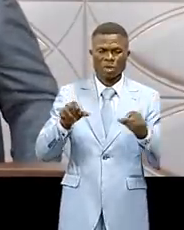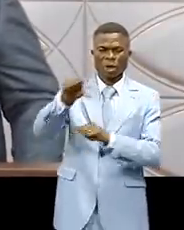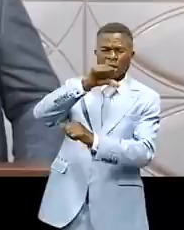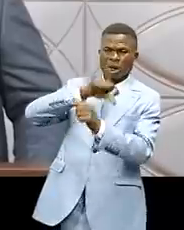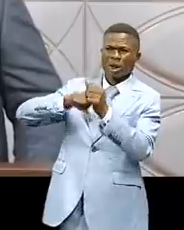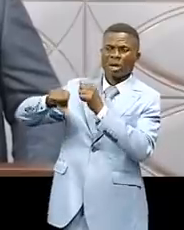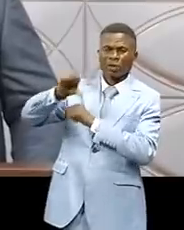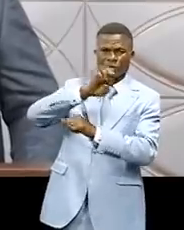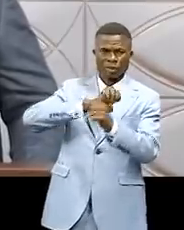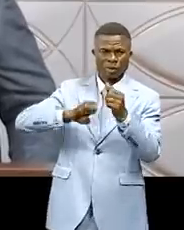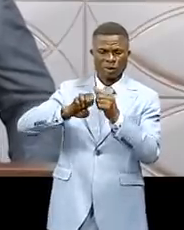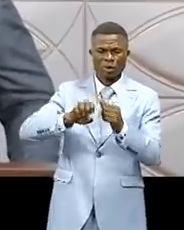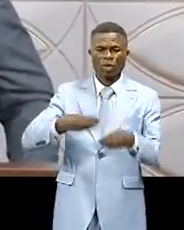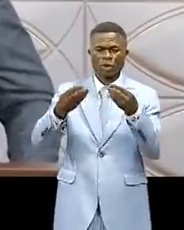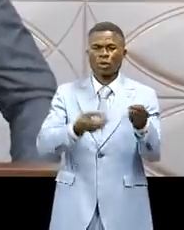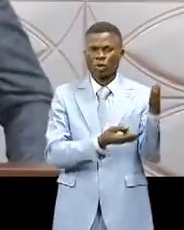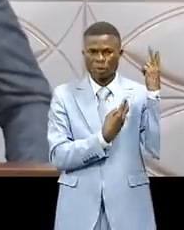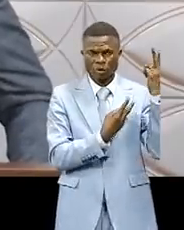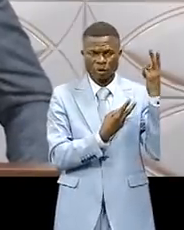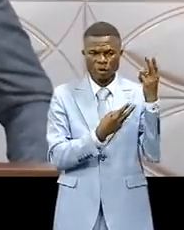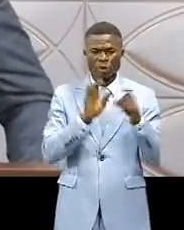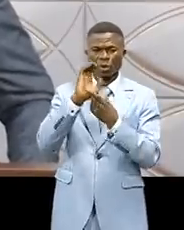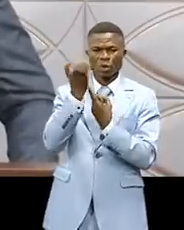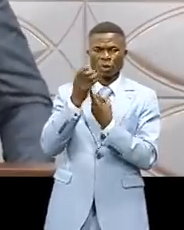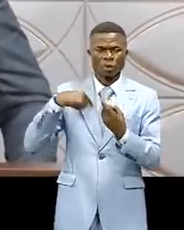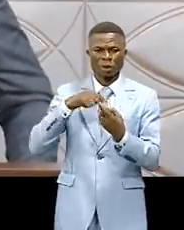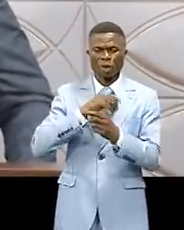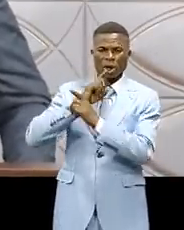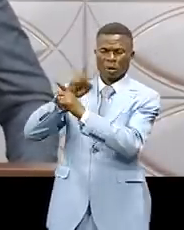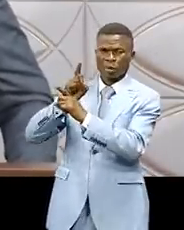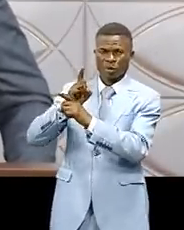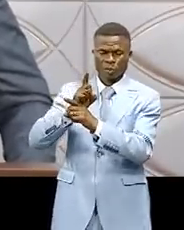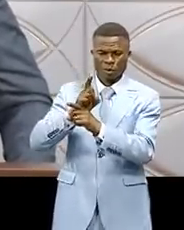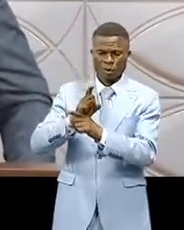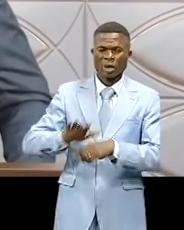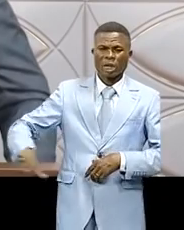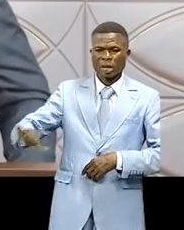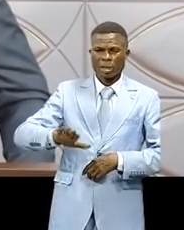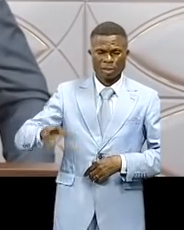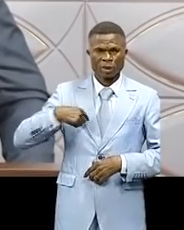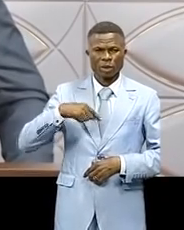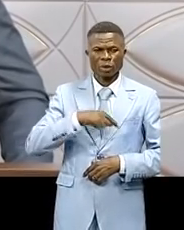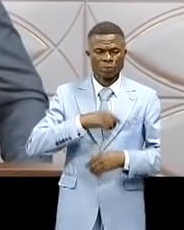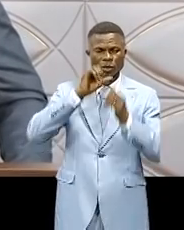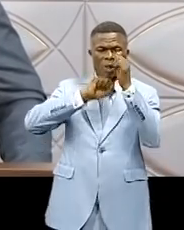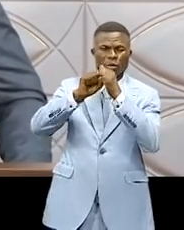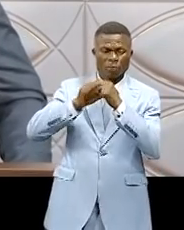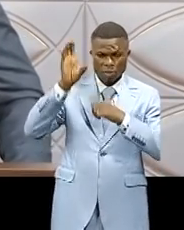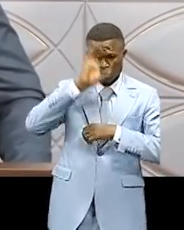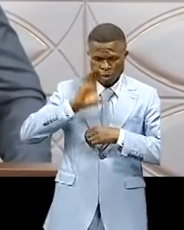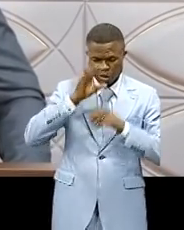la valorisation de notre culture et la préservation de notre patrimoine la promotion de la recherche scientifique